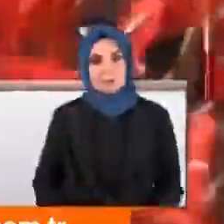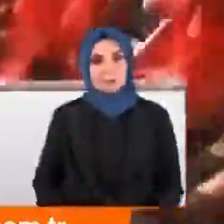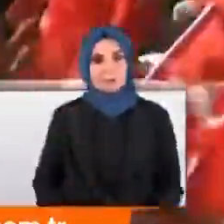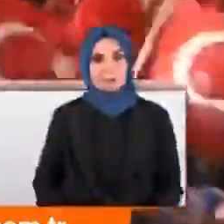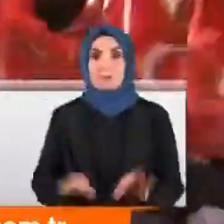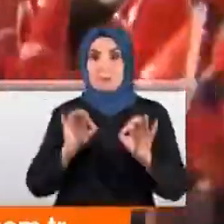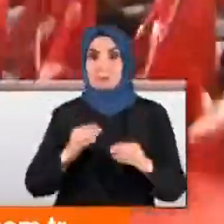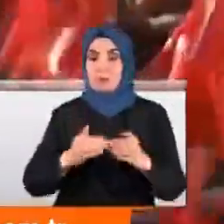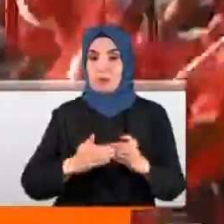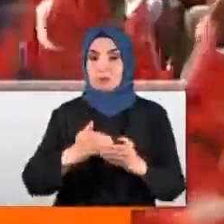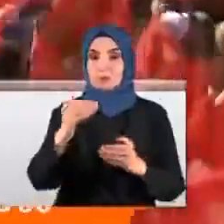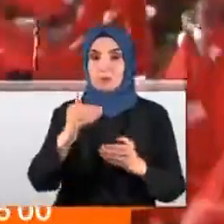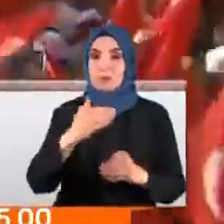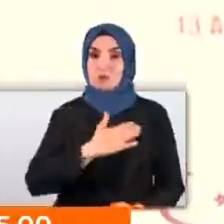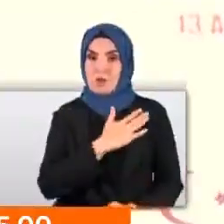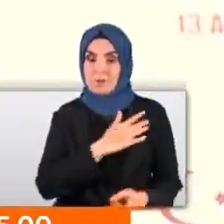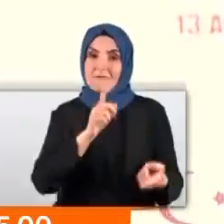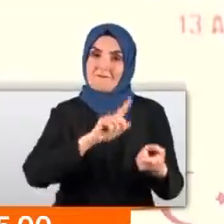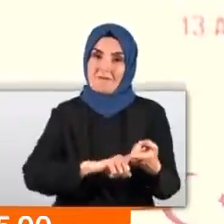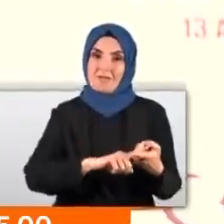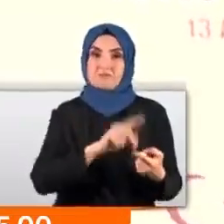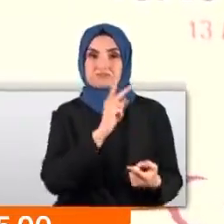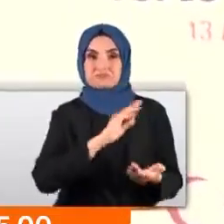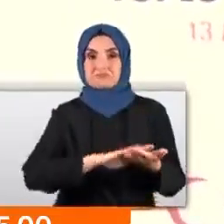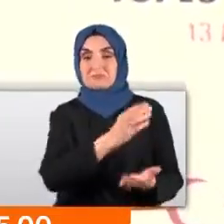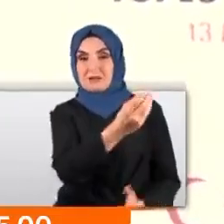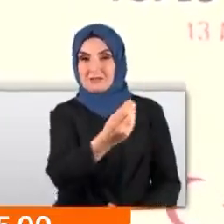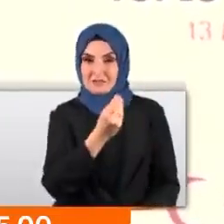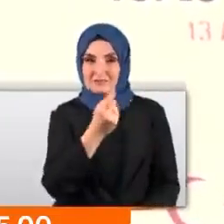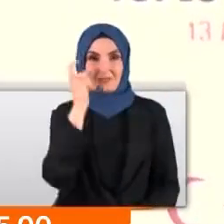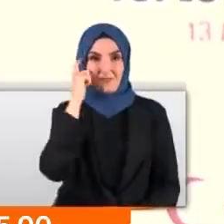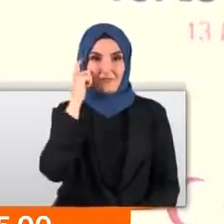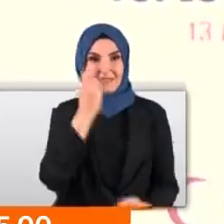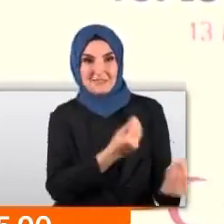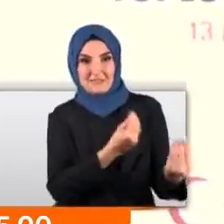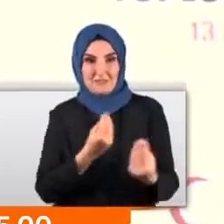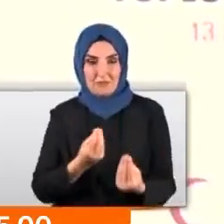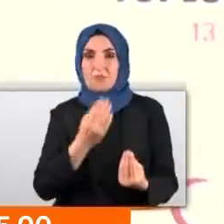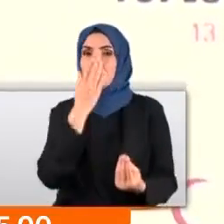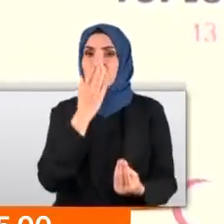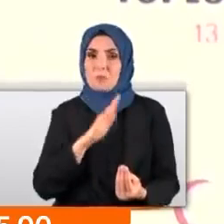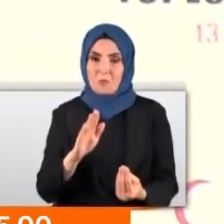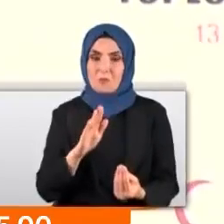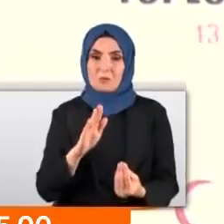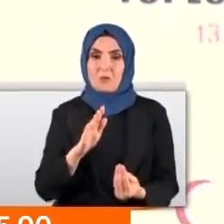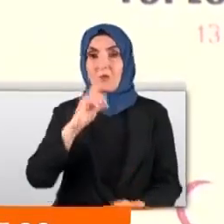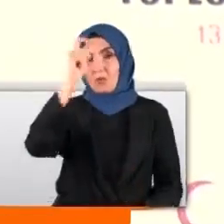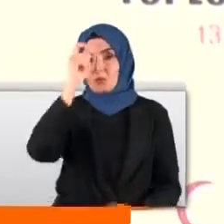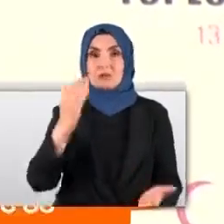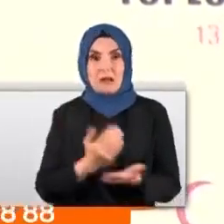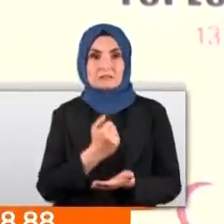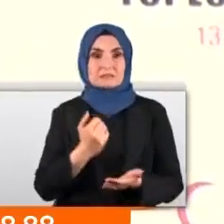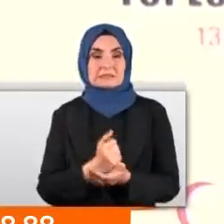Artık CHP ve şürekası bırakın ortaya fikir sunmayı, Türkiye'nin kazanımlarını